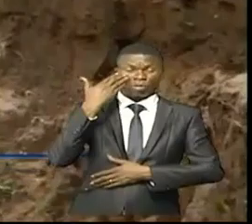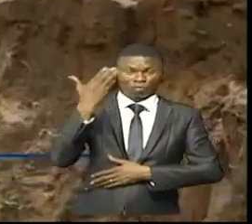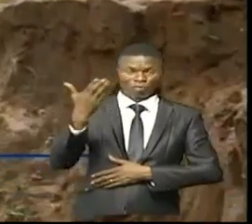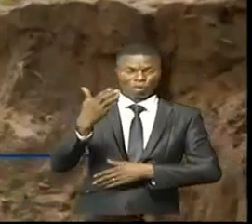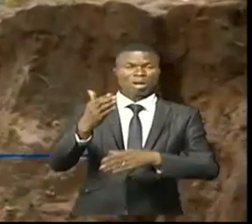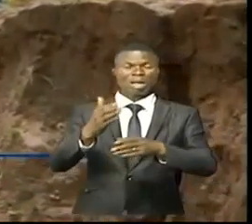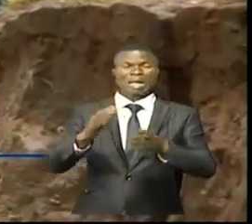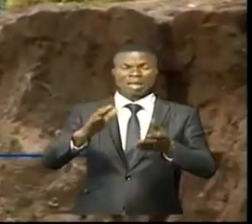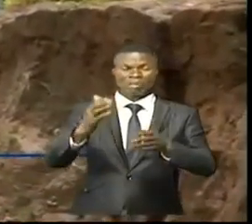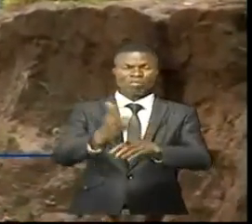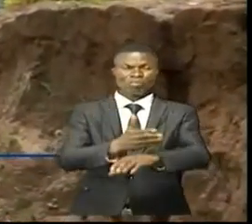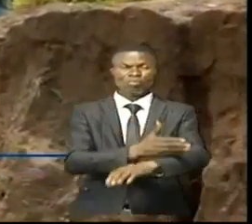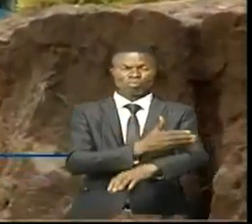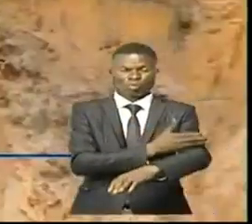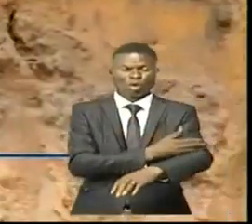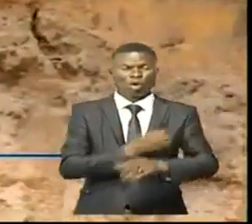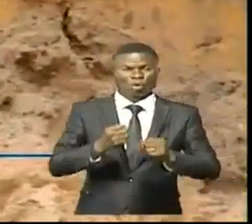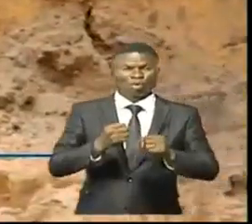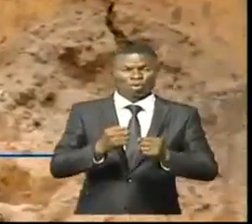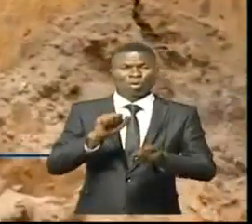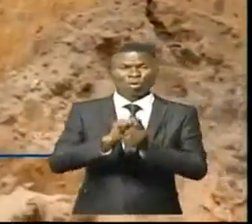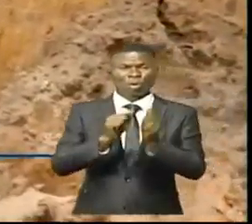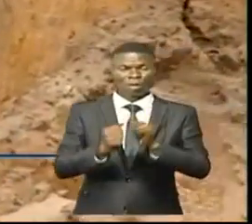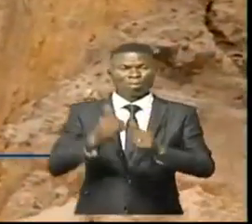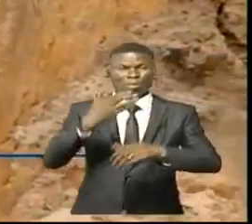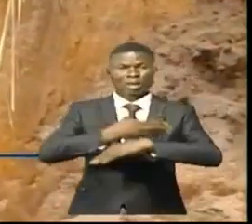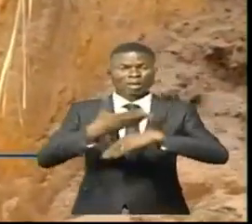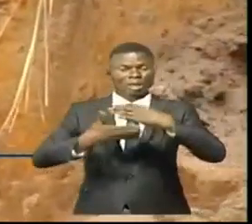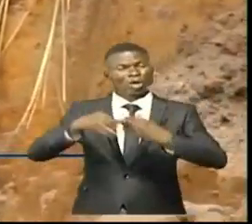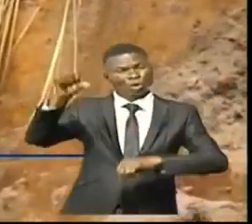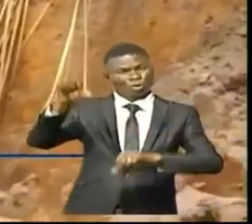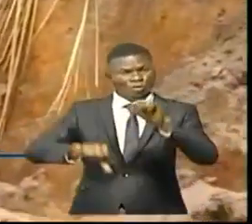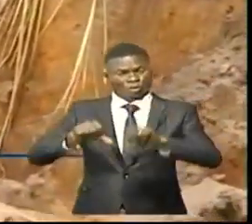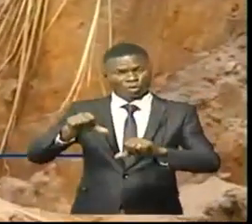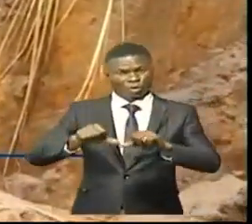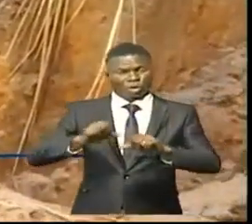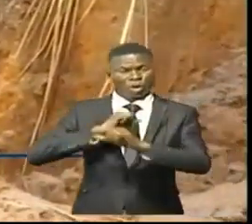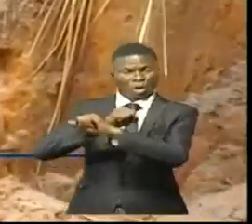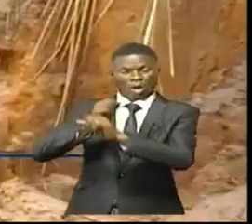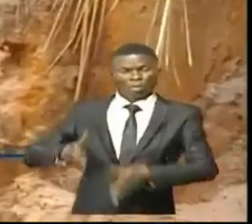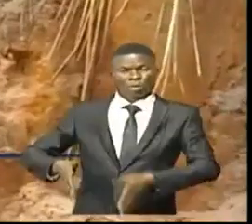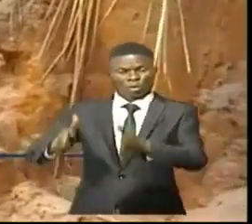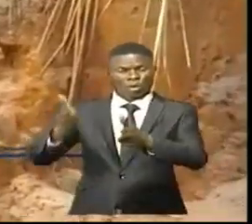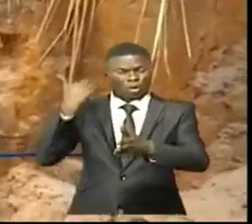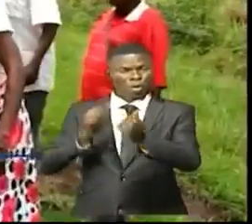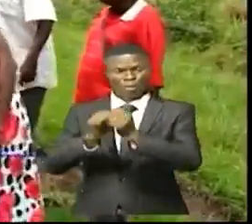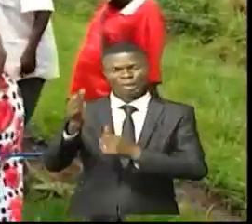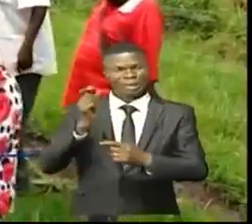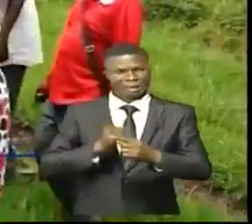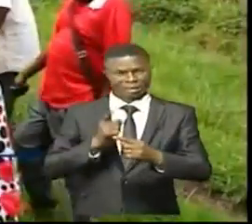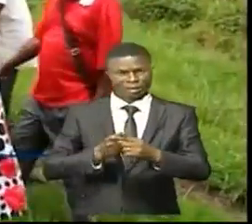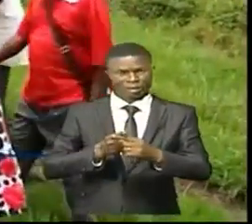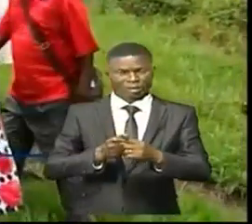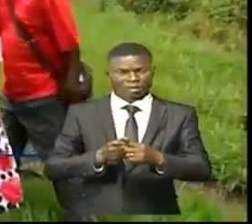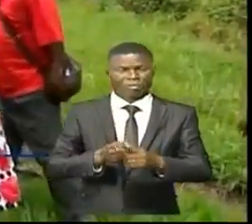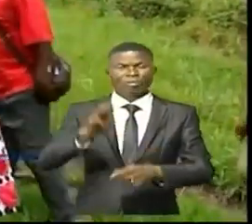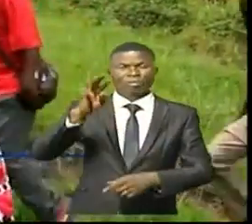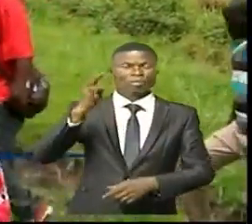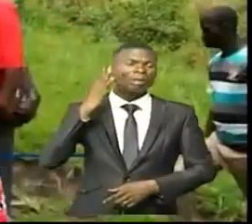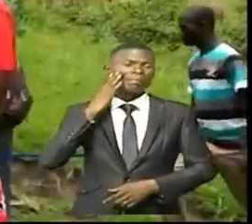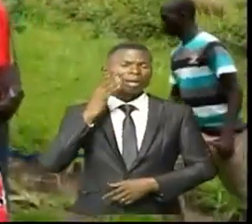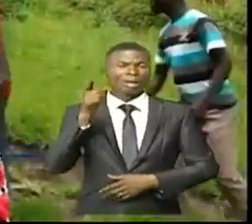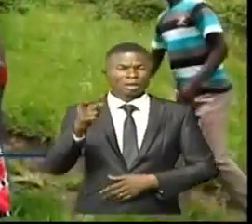progresser. Situation causée par des constructions anarchiques qui ont barré la route aux eaux de pluie. Marie Manguete